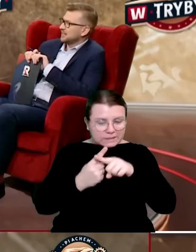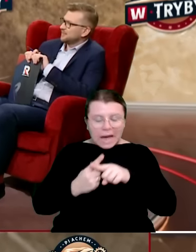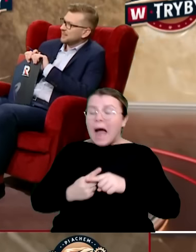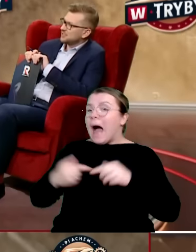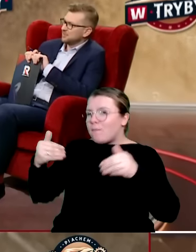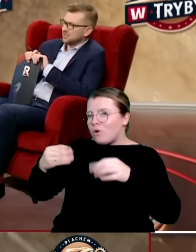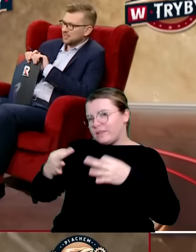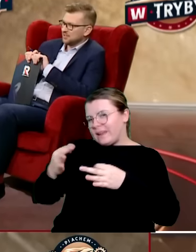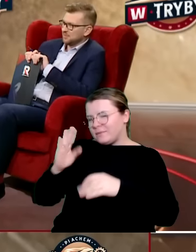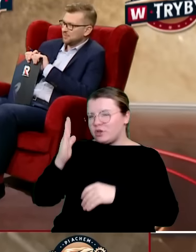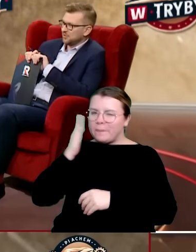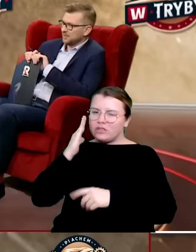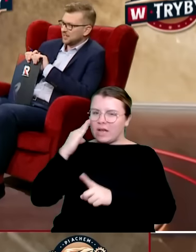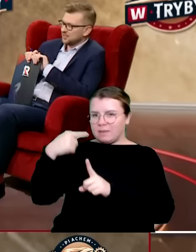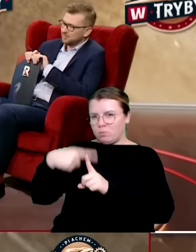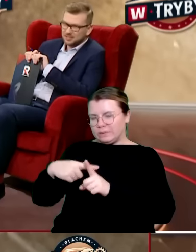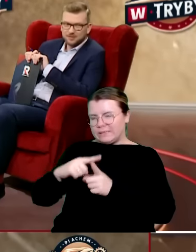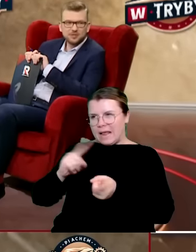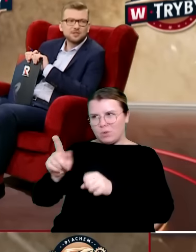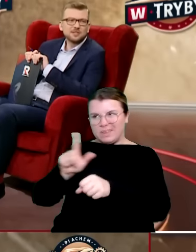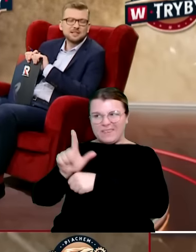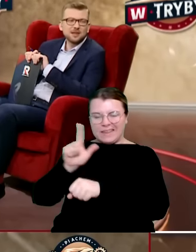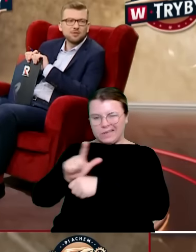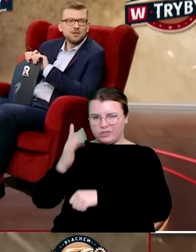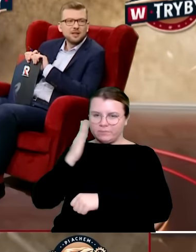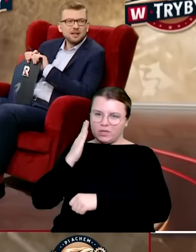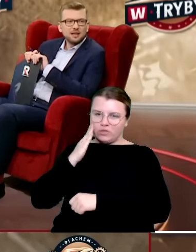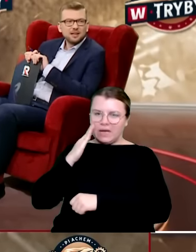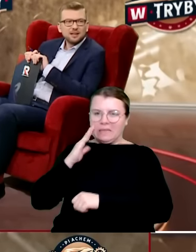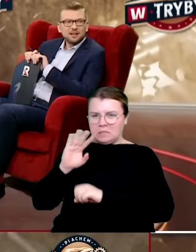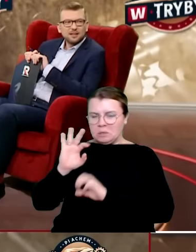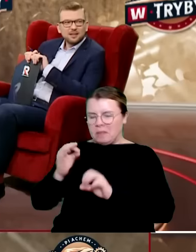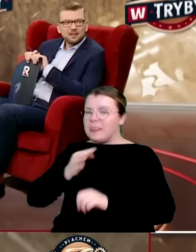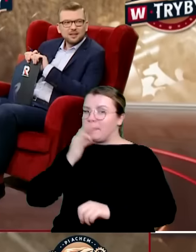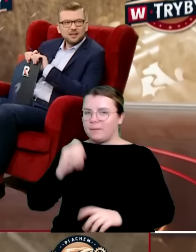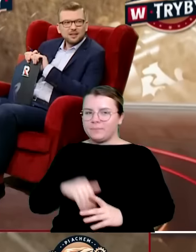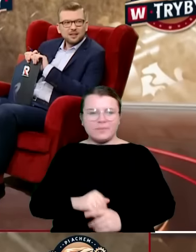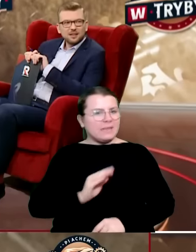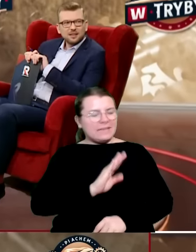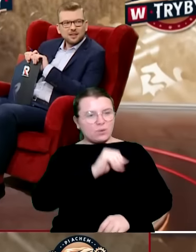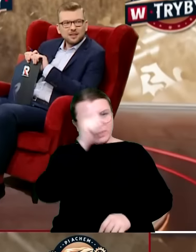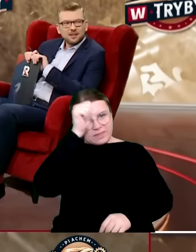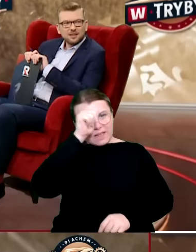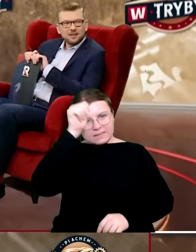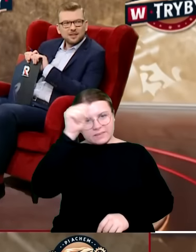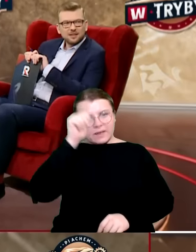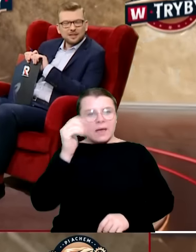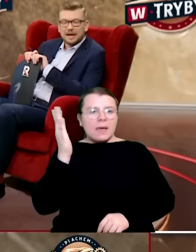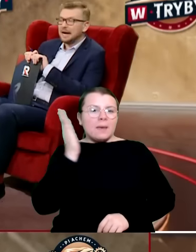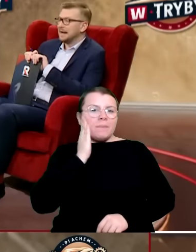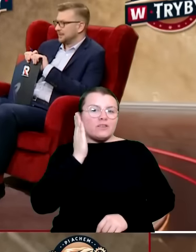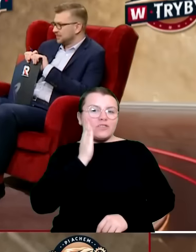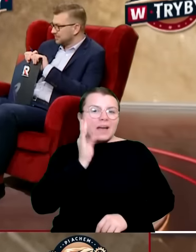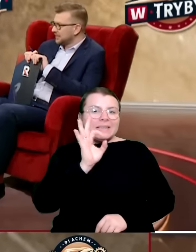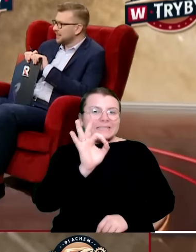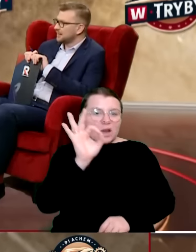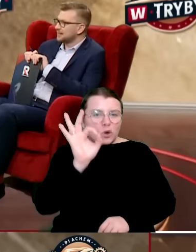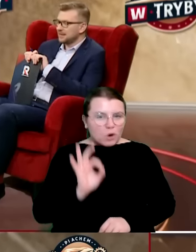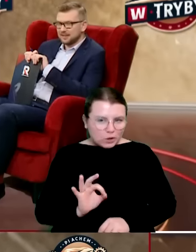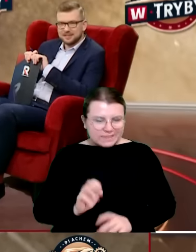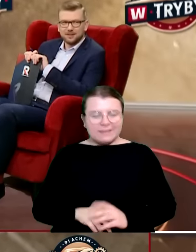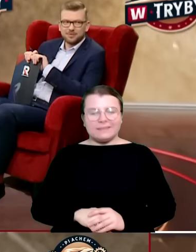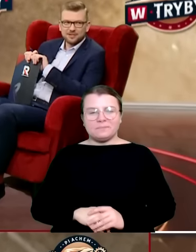Coś, ale to tak 12 mieszkań, żeby było do wygrania, żeby tak się wszystko zgadzało. Nie, to będzie się nazywało mieszkanie 0%. A, no